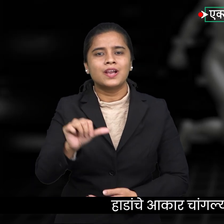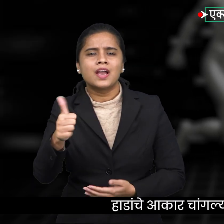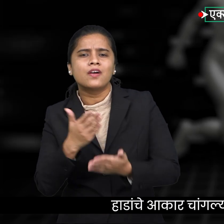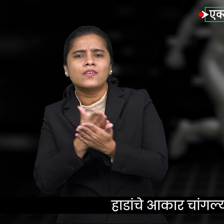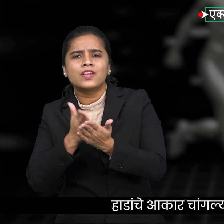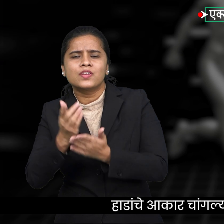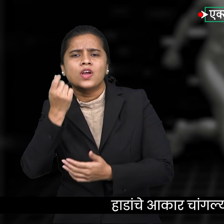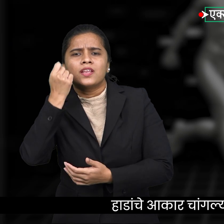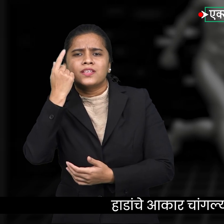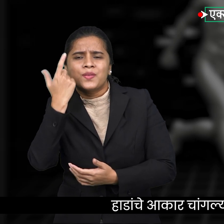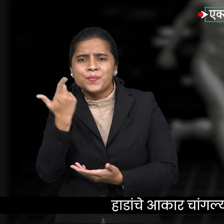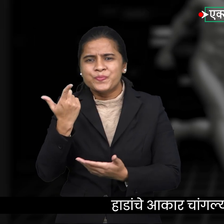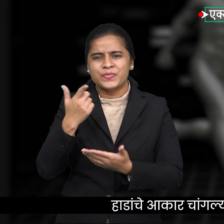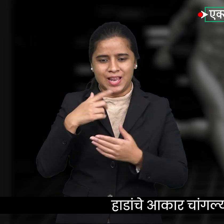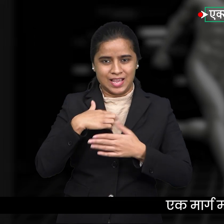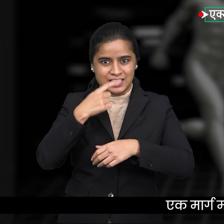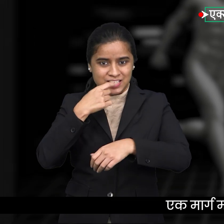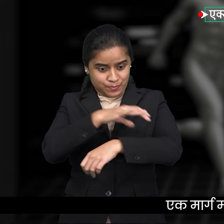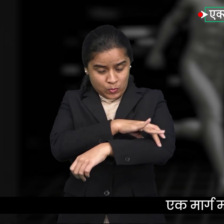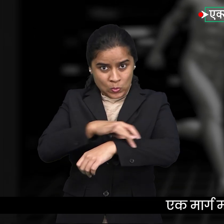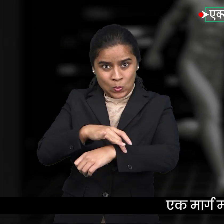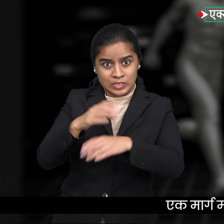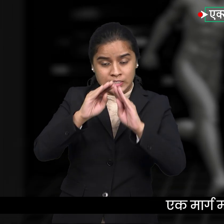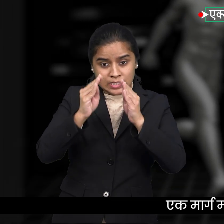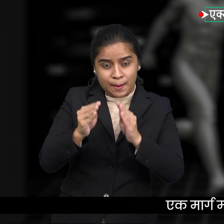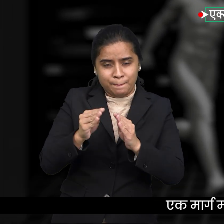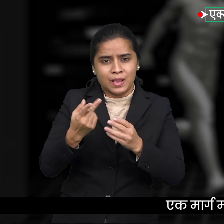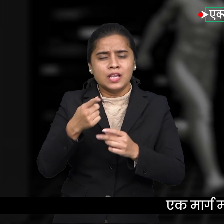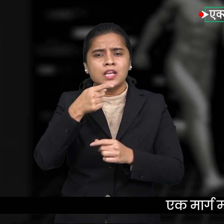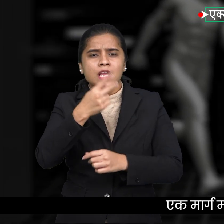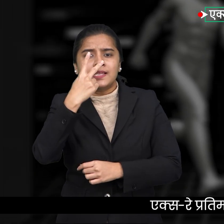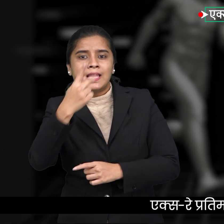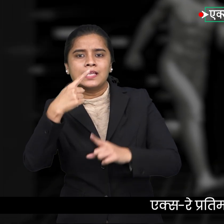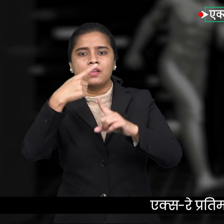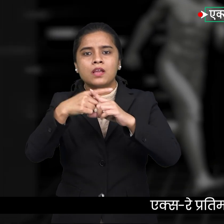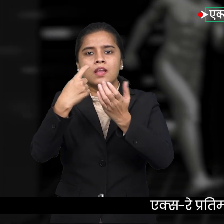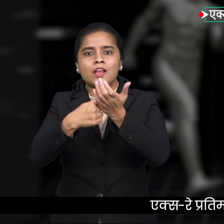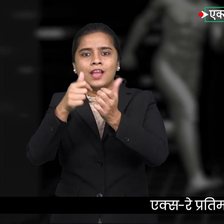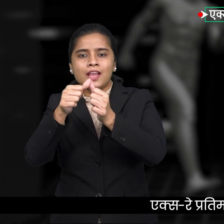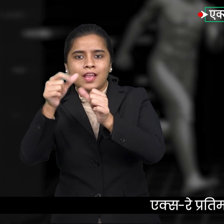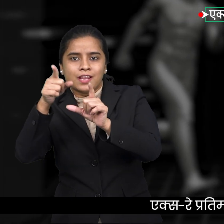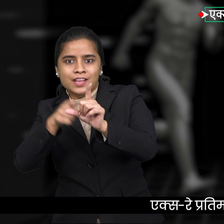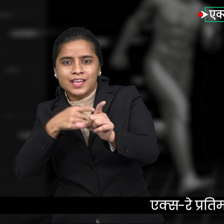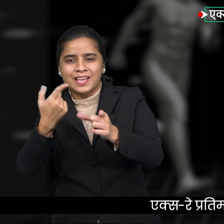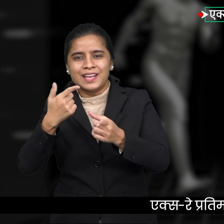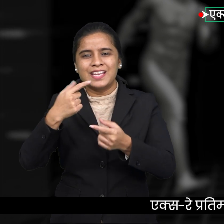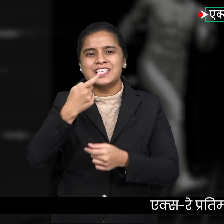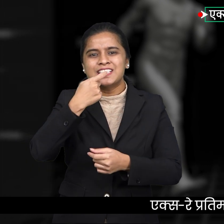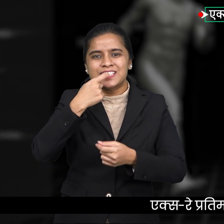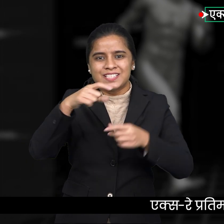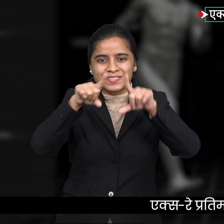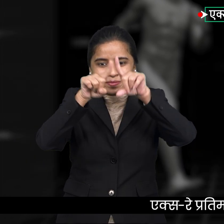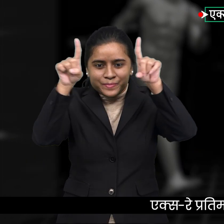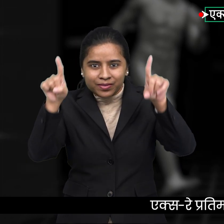हाडांचे आकार चांगल्या प्रकारे समजून घेण्याचा आणखीन एक मार्ग म्हणजे मानवी शरीराच्या एक्स-रे प्रतिमा म्हणजेच क्ष